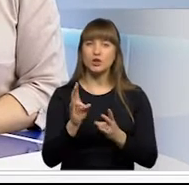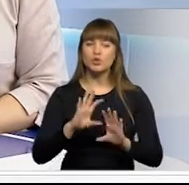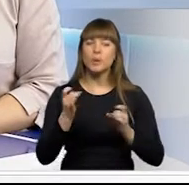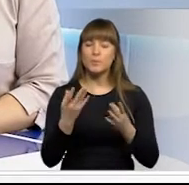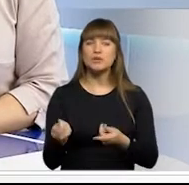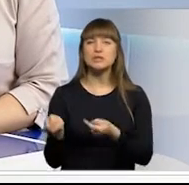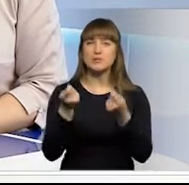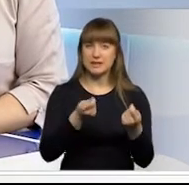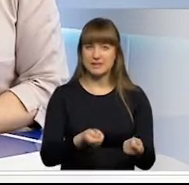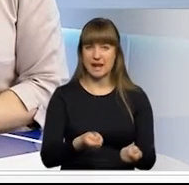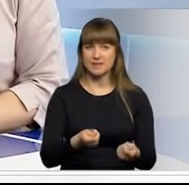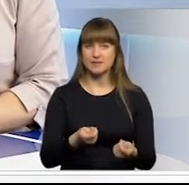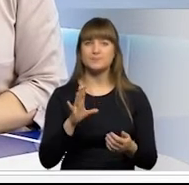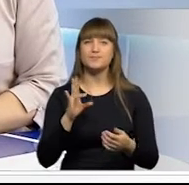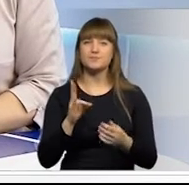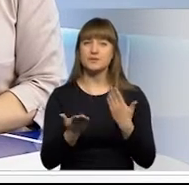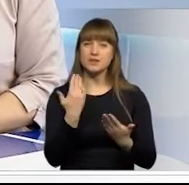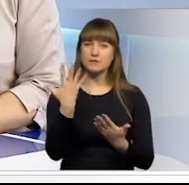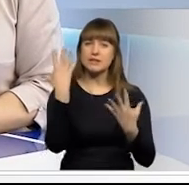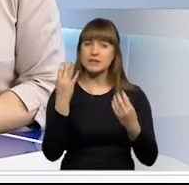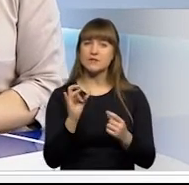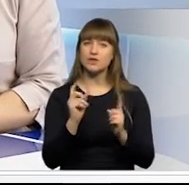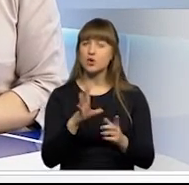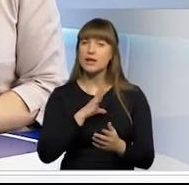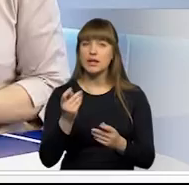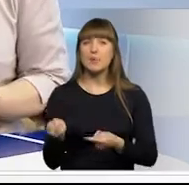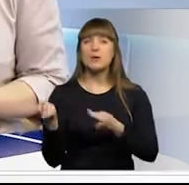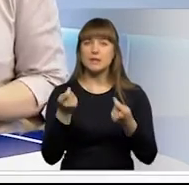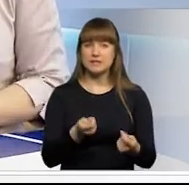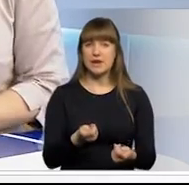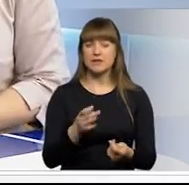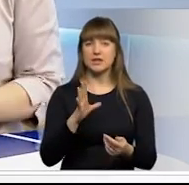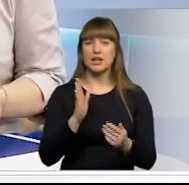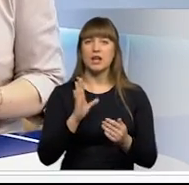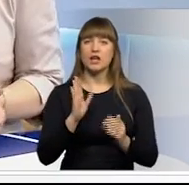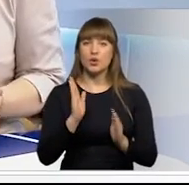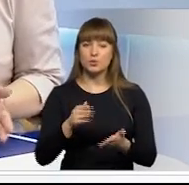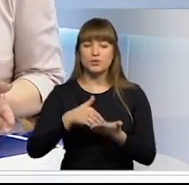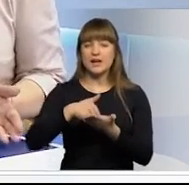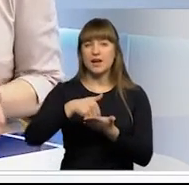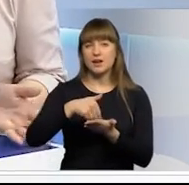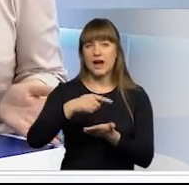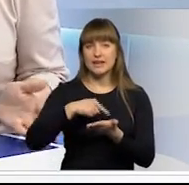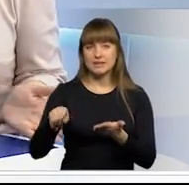были представлены, вынесется отрицательное решение, отказное, потому что нет документов, нет оснований.